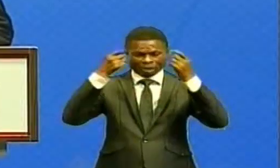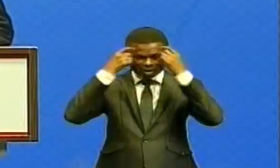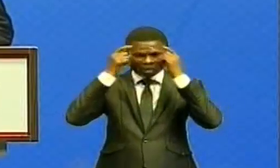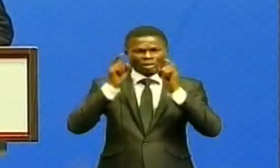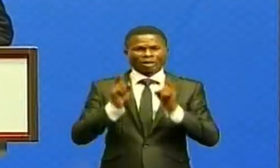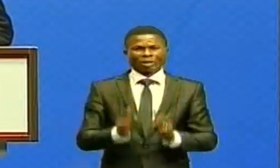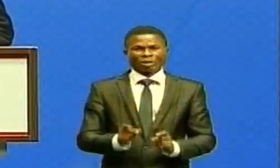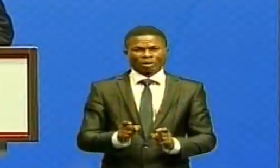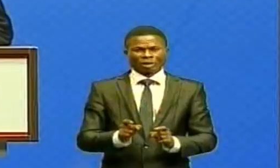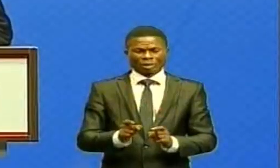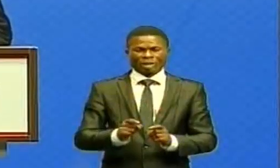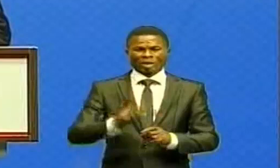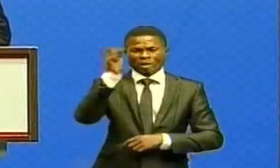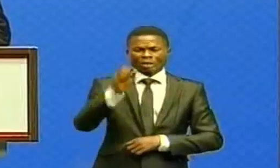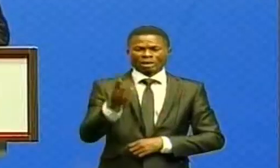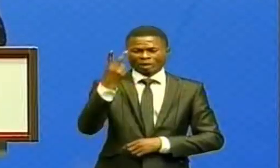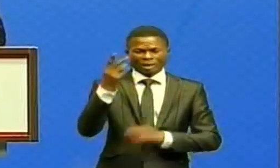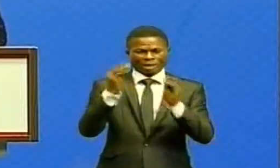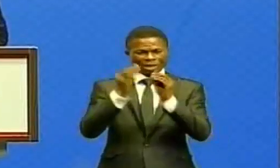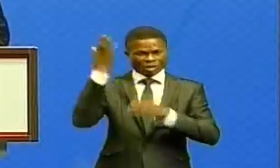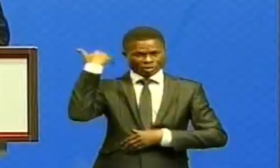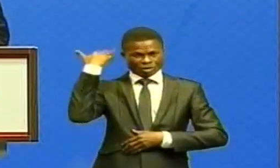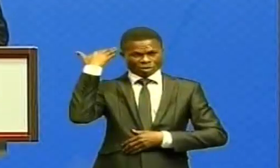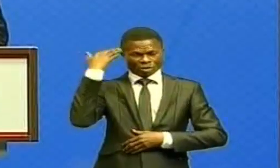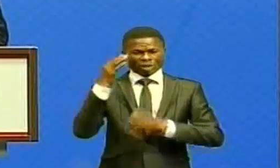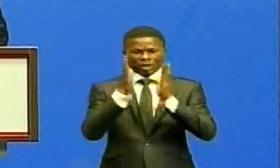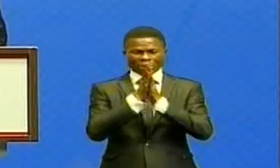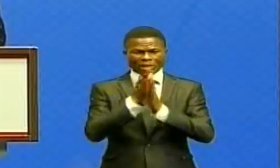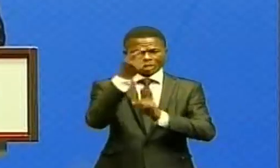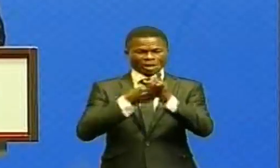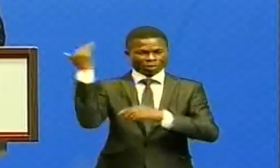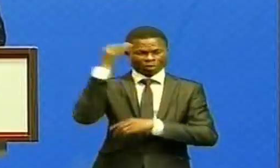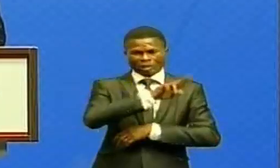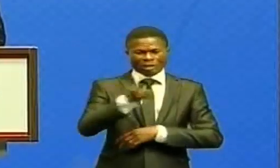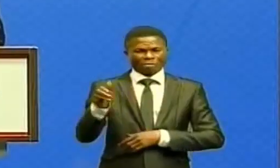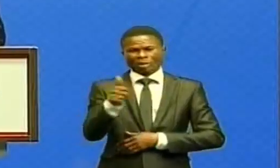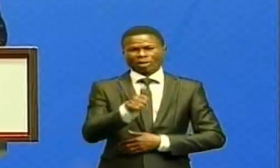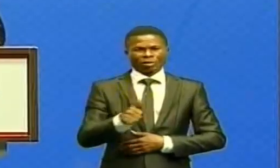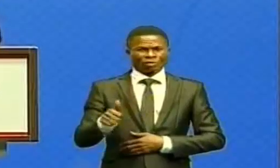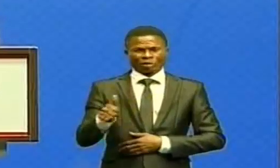décisions prises lors de sa 32e réunion tenue le 10 décembre 2021.